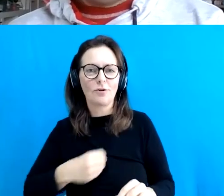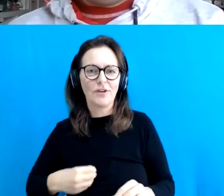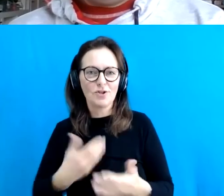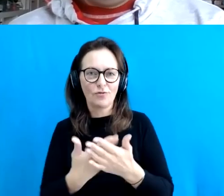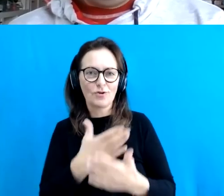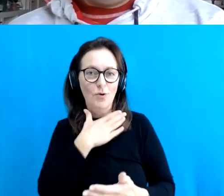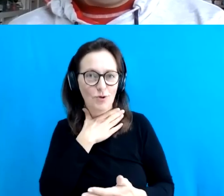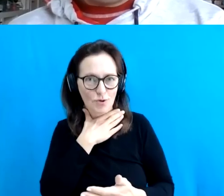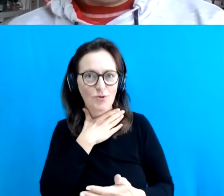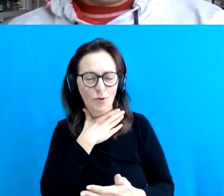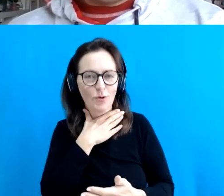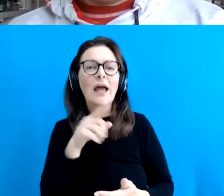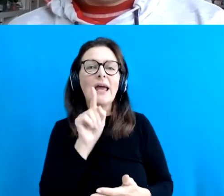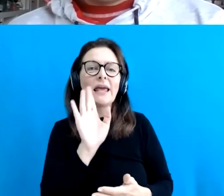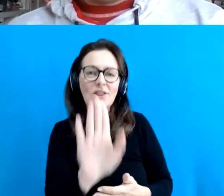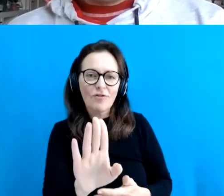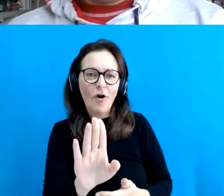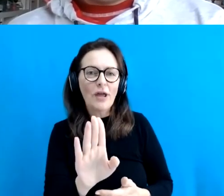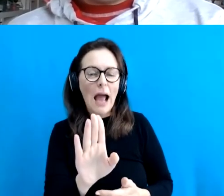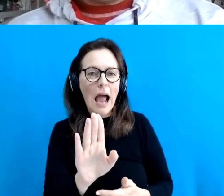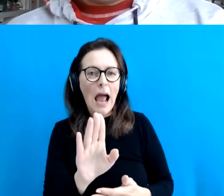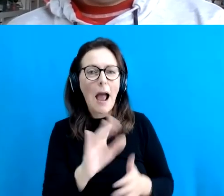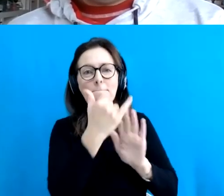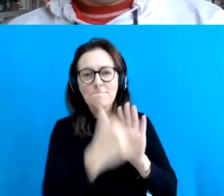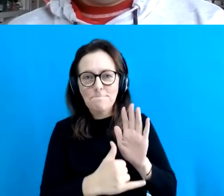besedila lahko ponos našemu jeziku, zares.